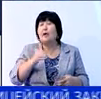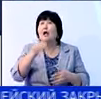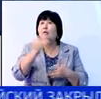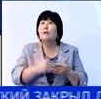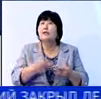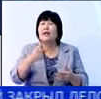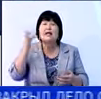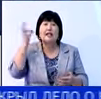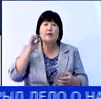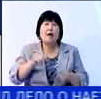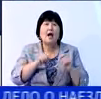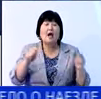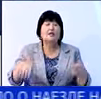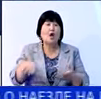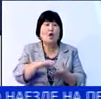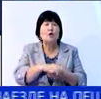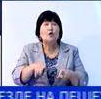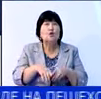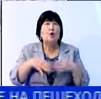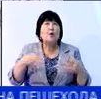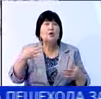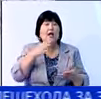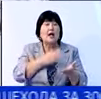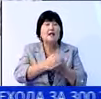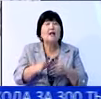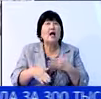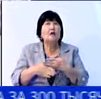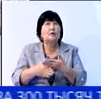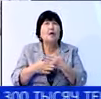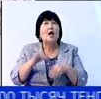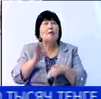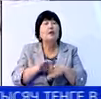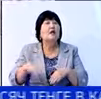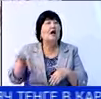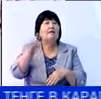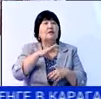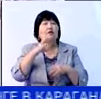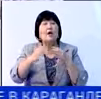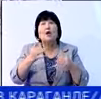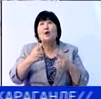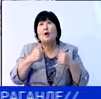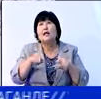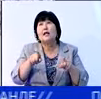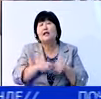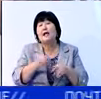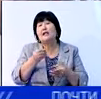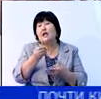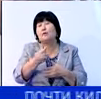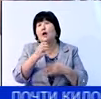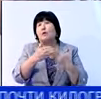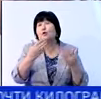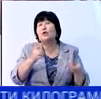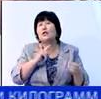из Германии, которая открыла сообщество и уже более 40 лет, оказывает помощь больным всего мира. Ее организация также спонсирует